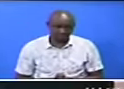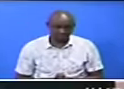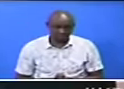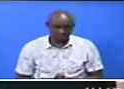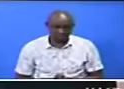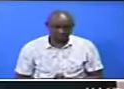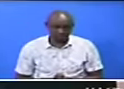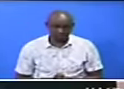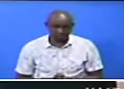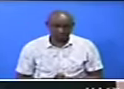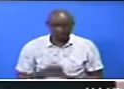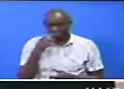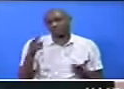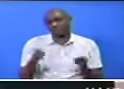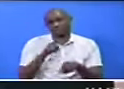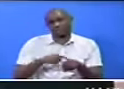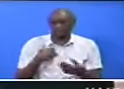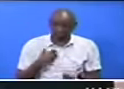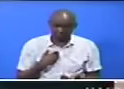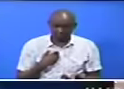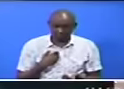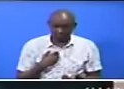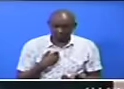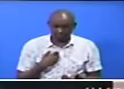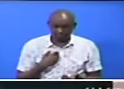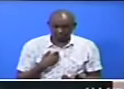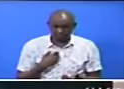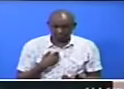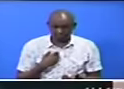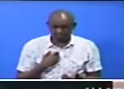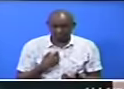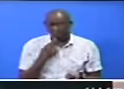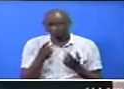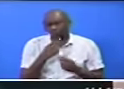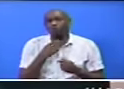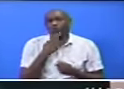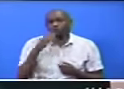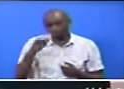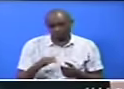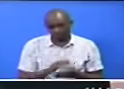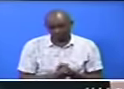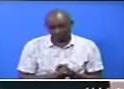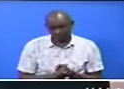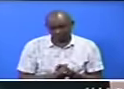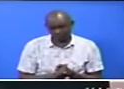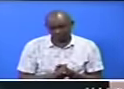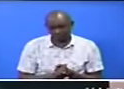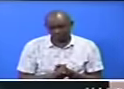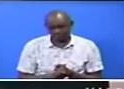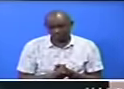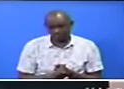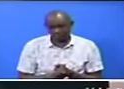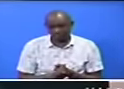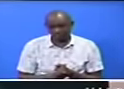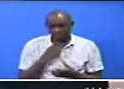Umepewa muda mdogo sana. Rudisha mali yetu. Wanawake kutoka nje watumia